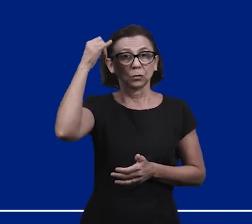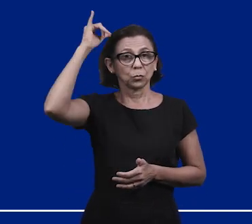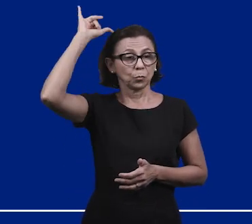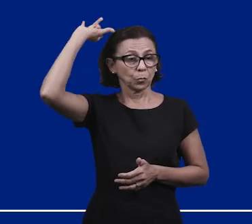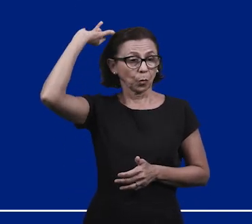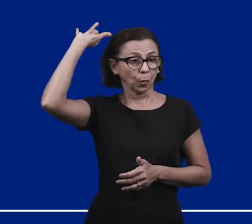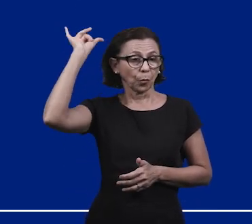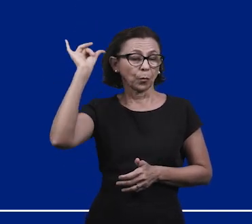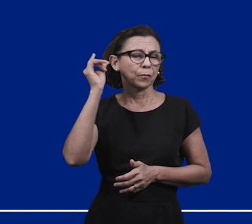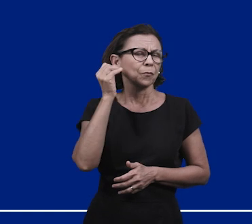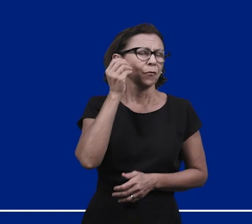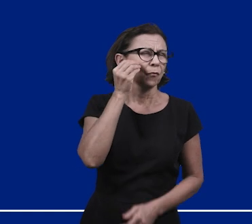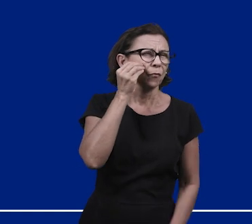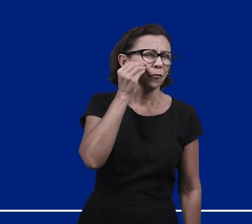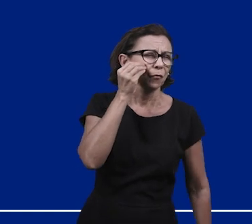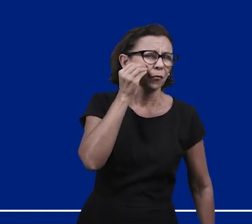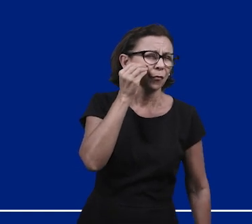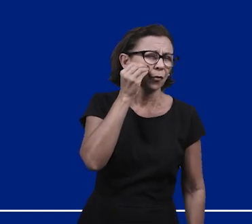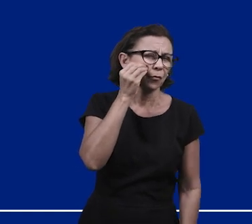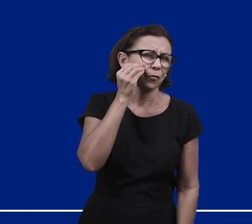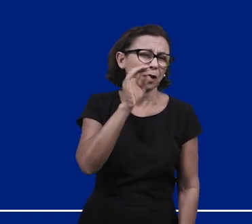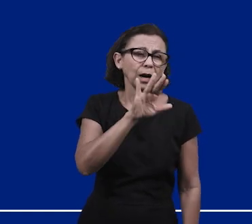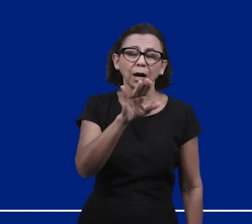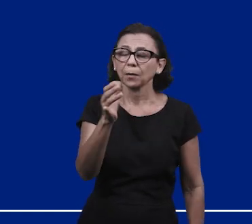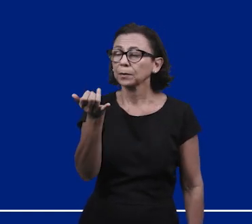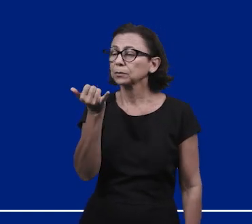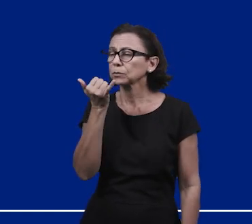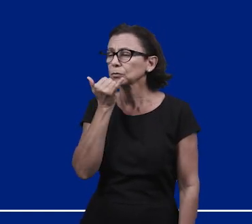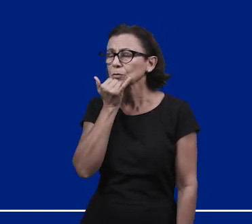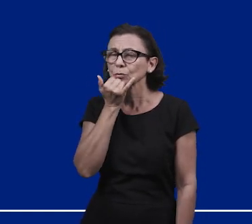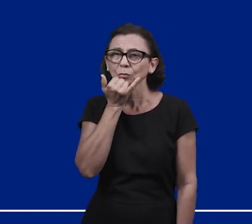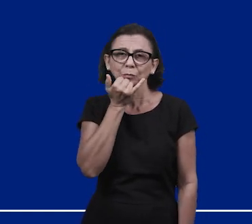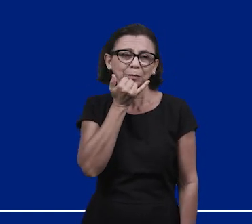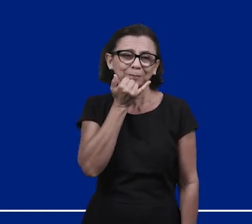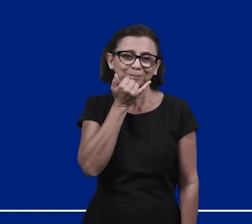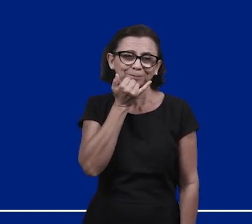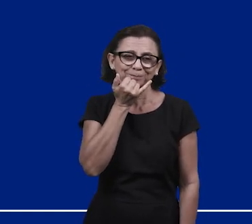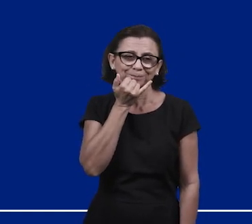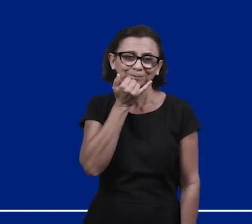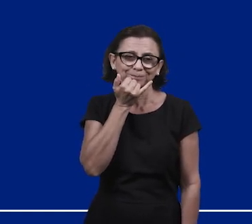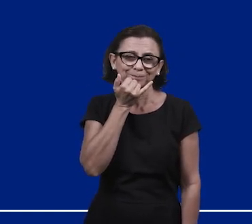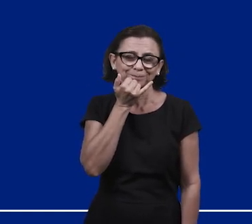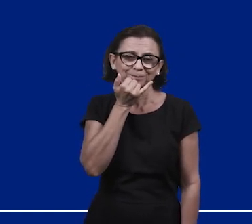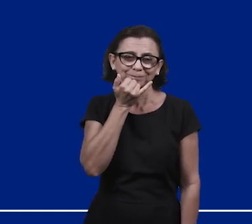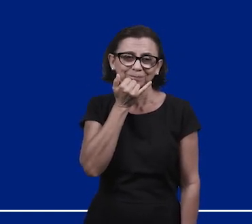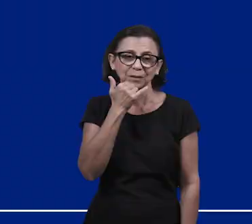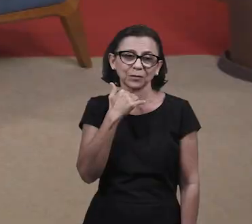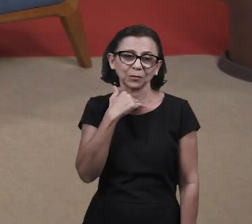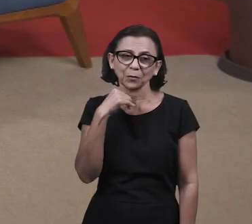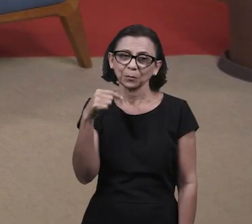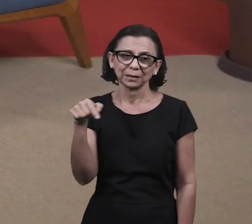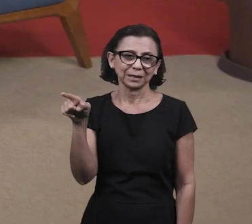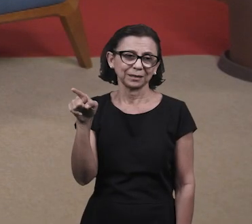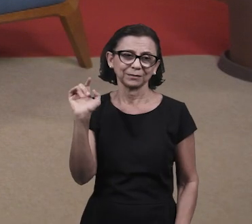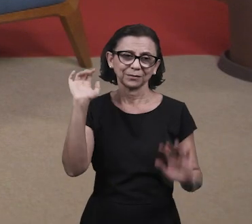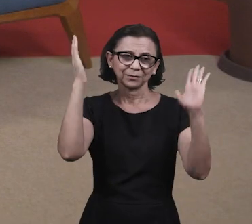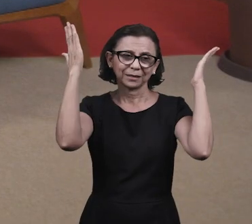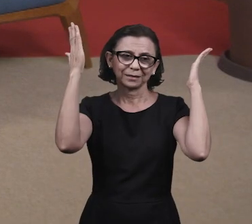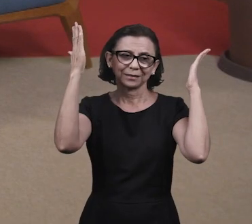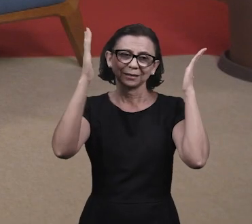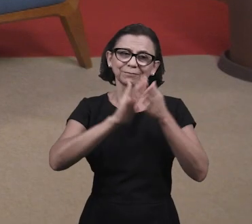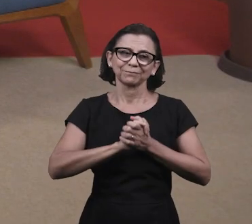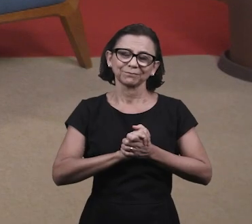paires de bœufs expérimentés. Je te demande de m'excuser. Daniel, quelle est la signification de